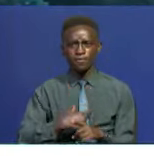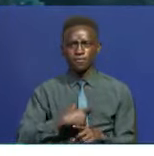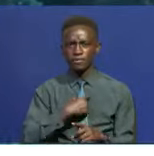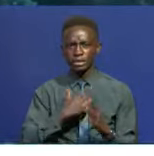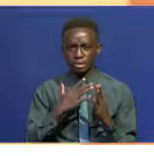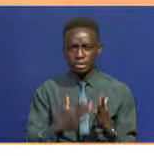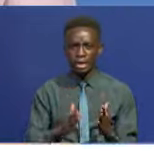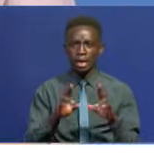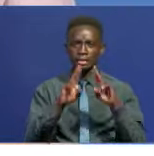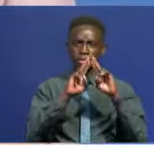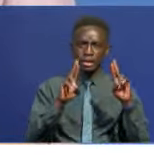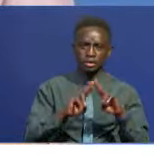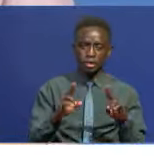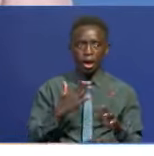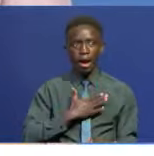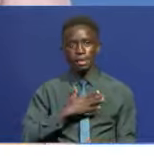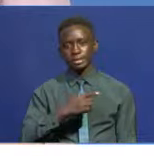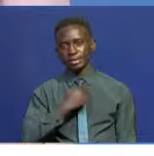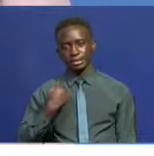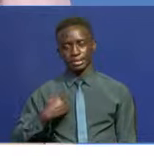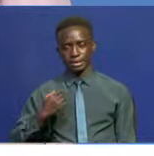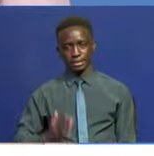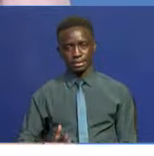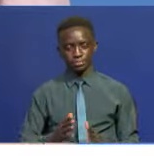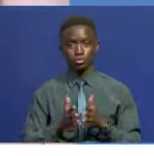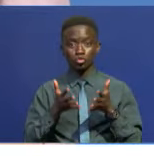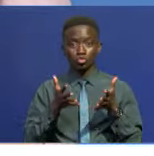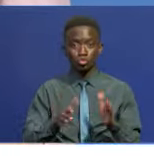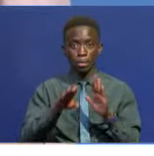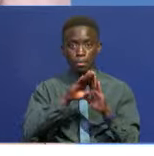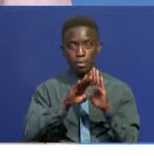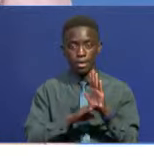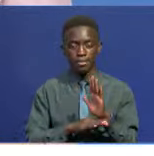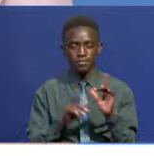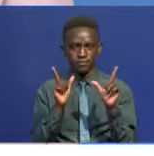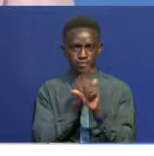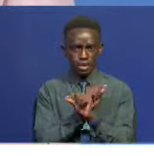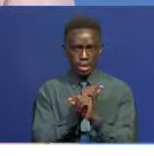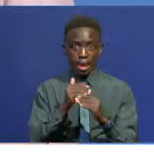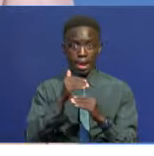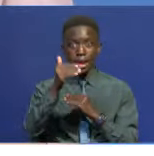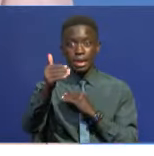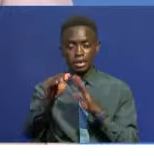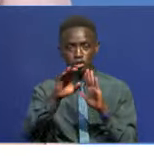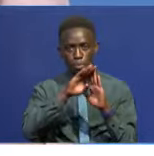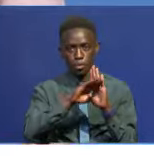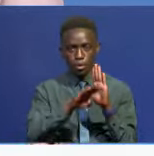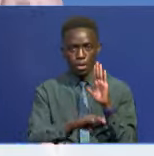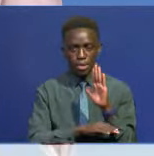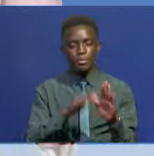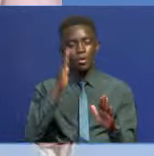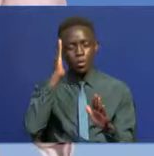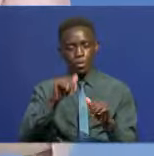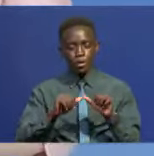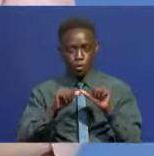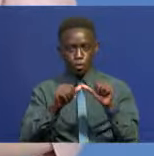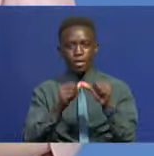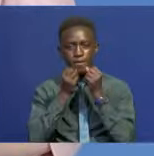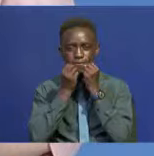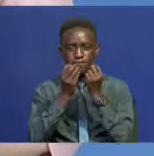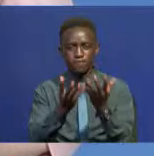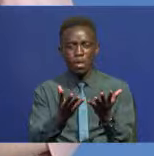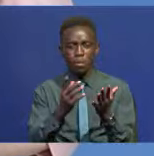kimataifa. Haya, kwa leo kipindi hiki kinaishia hapa. Katika kipindi kijacho, nitaendelea